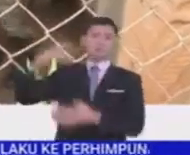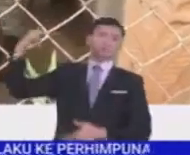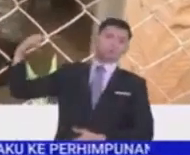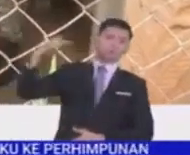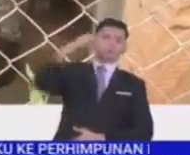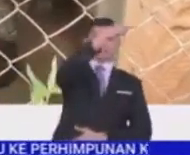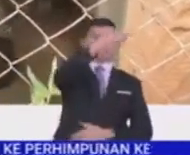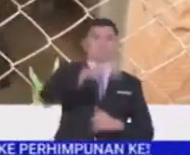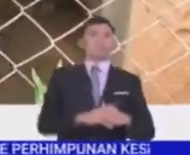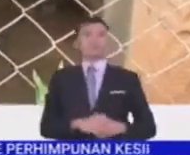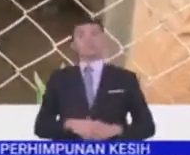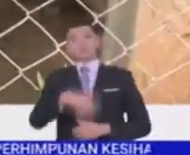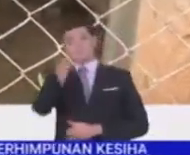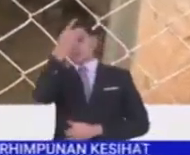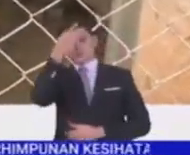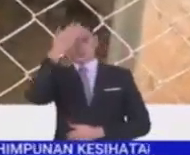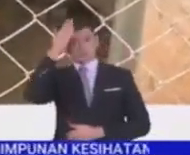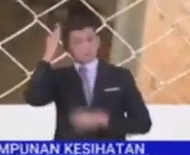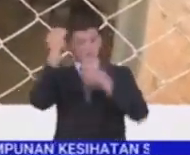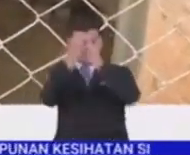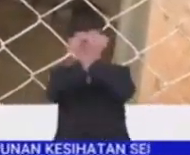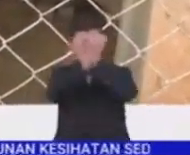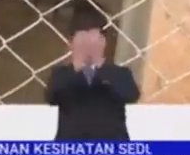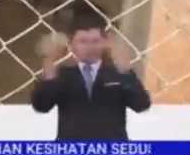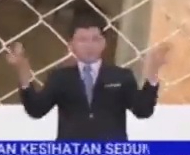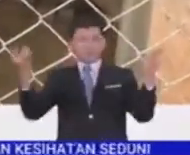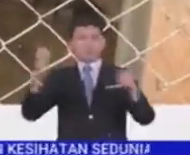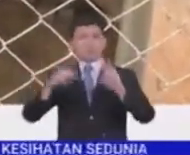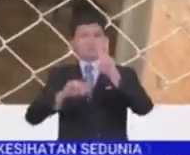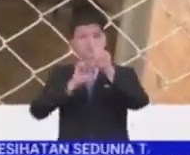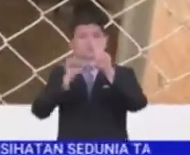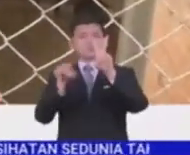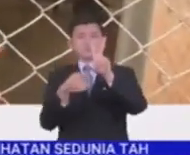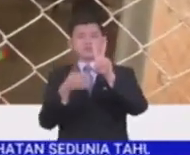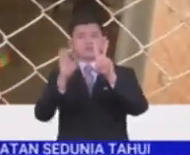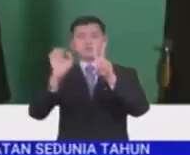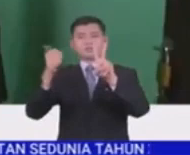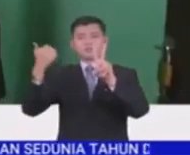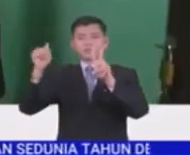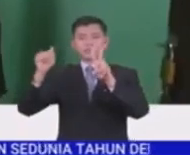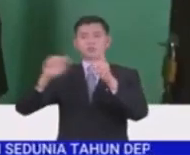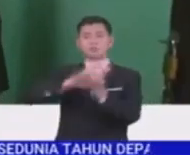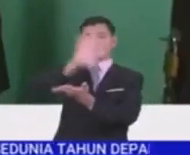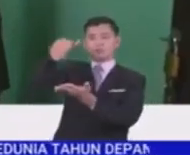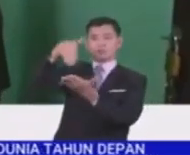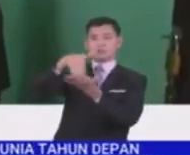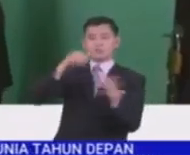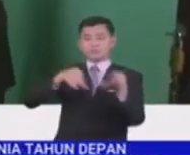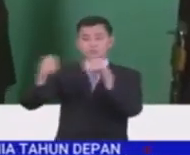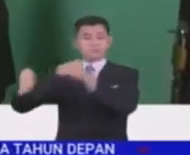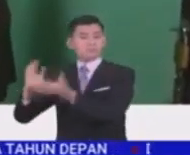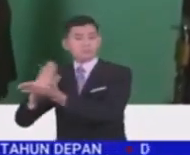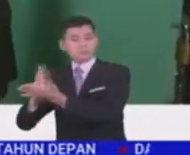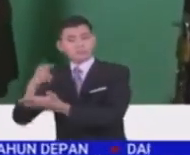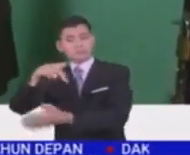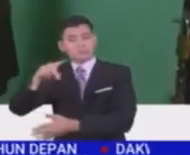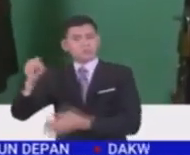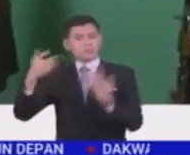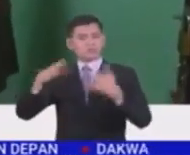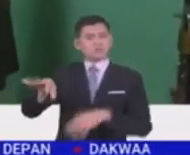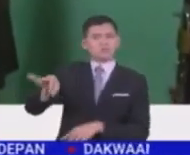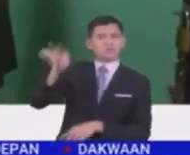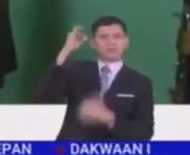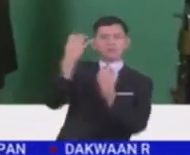Sementara itu, Datuk Seri Ismail Sabri memaklumkan 2010 Pusat Pemindahan Sementara PPS telah dikenal pasti